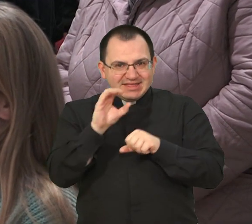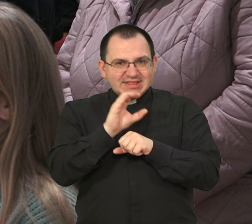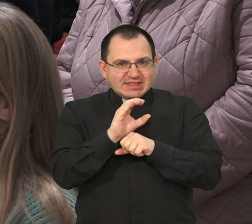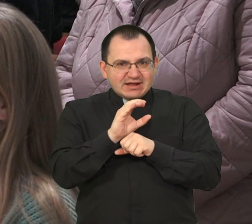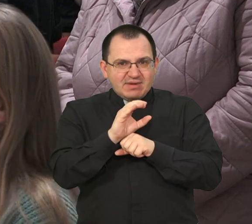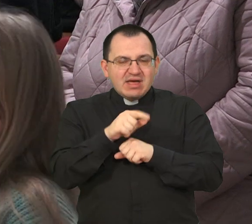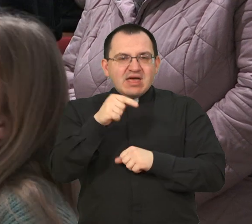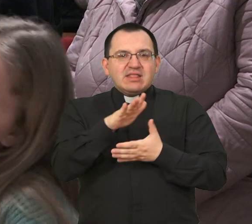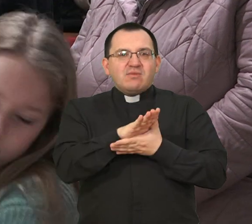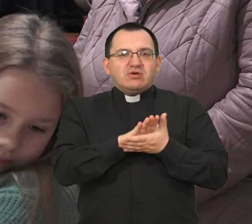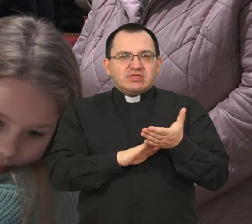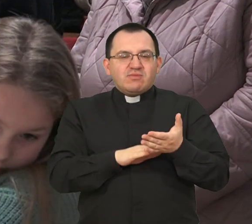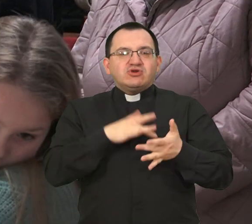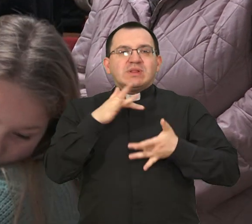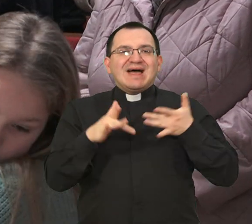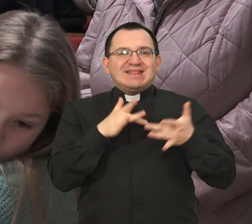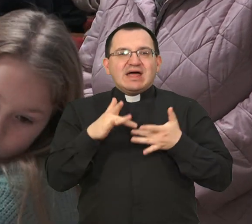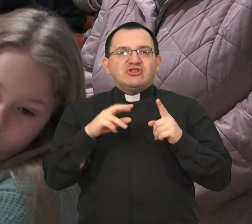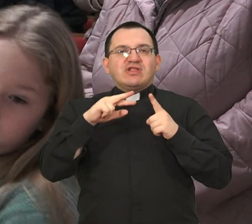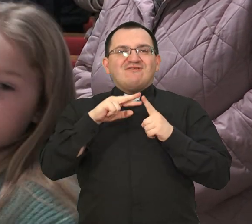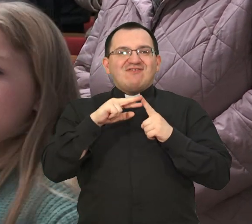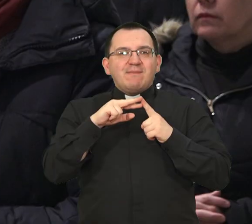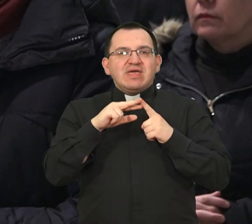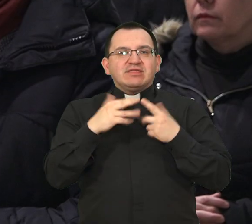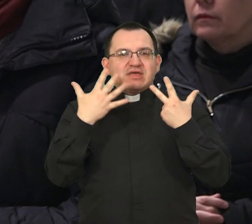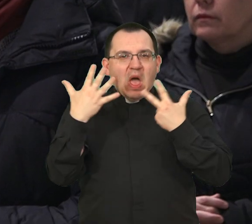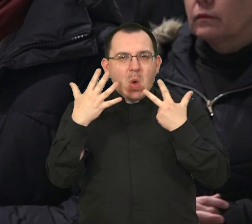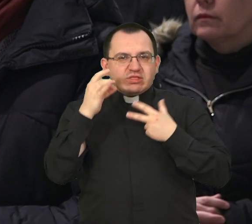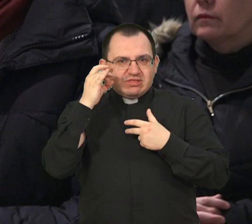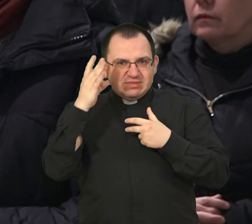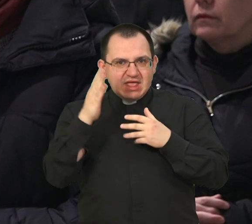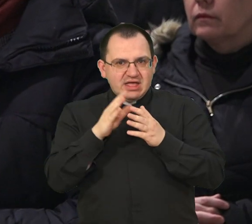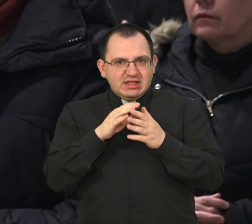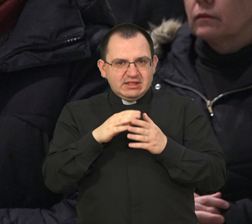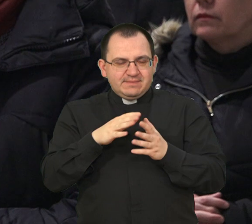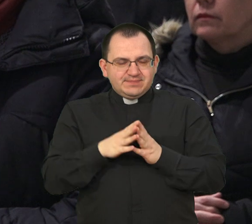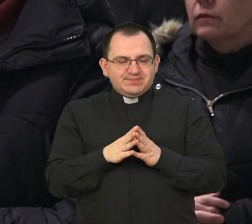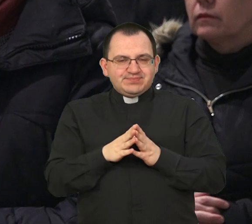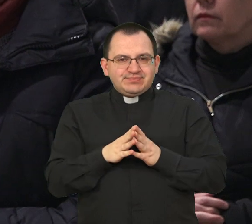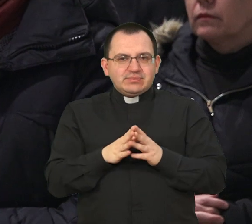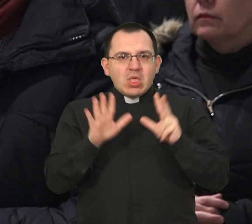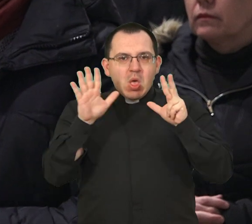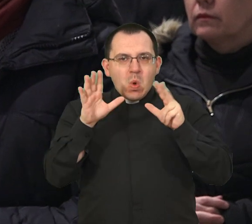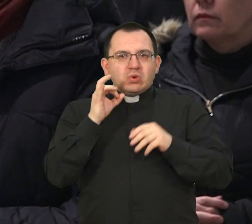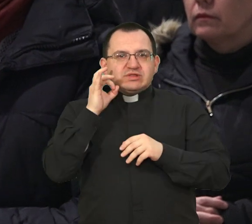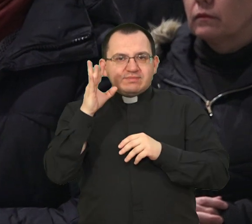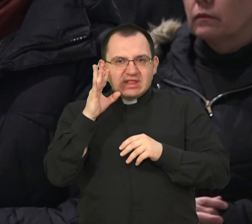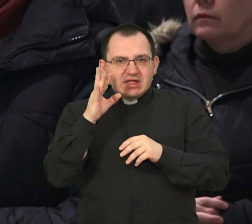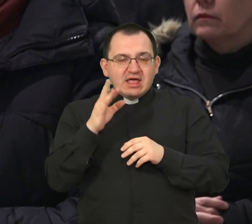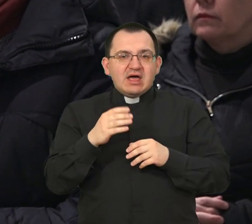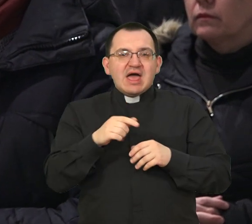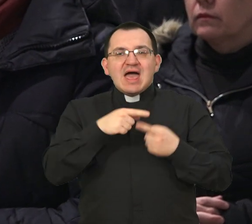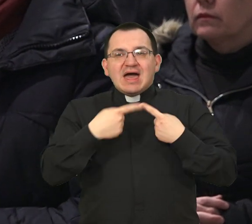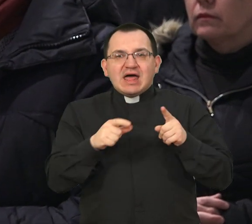Dobrog pastira tradicionalnu Fabijansku osminu. Različiti su propovjednici kroz 8 dana od 20.